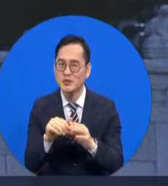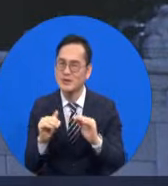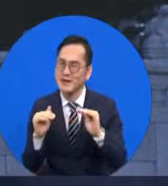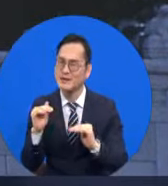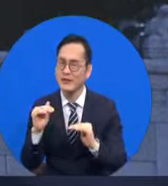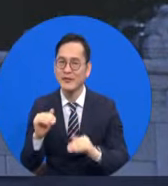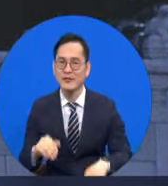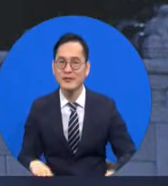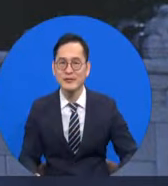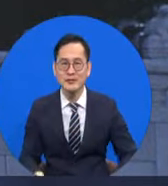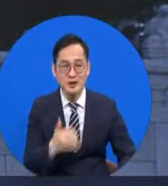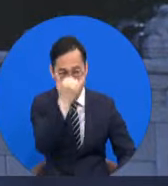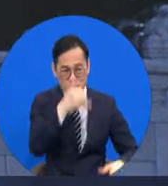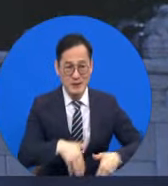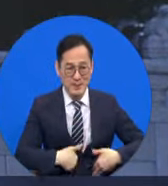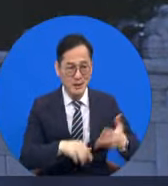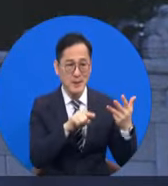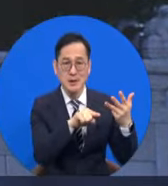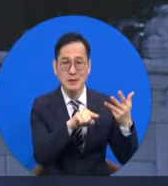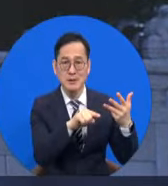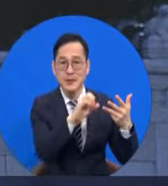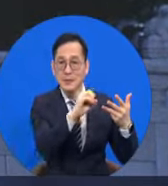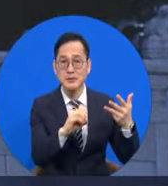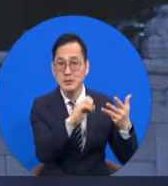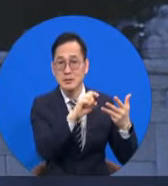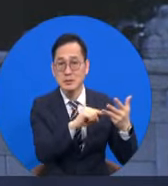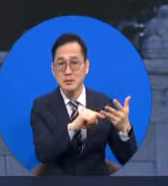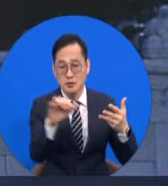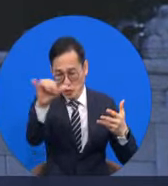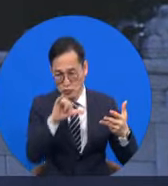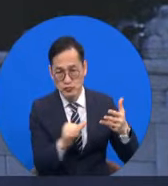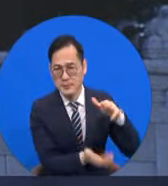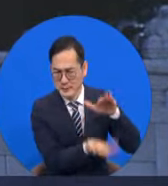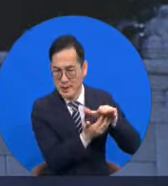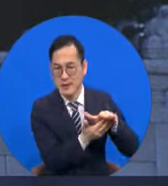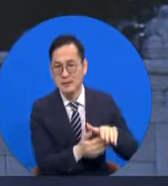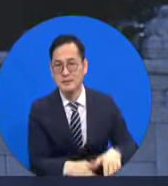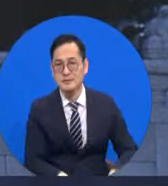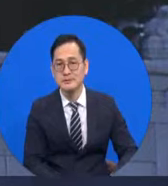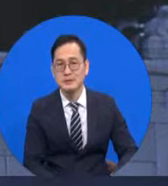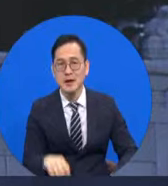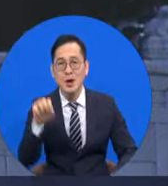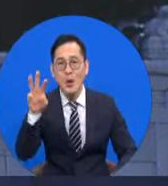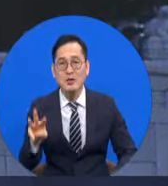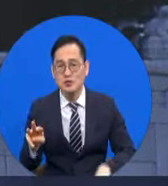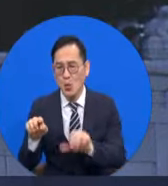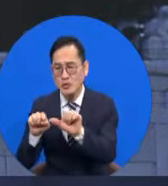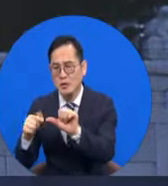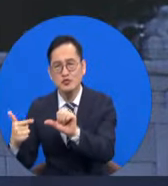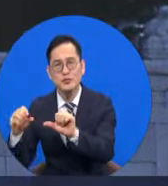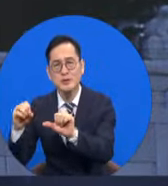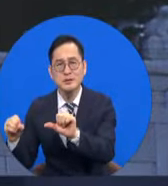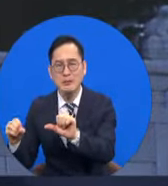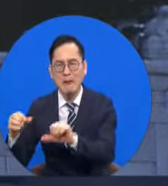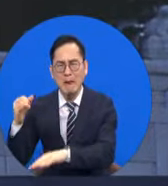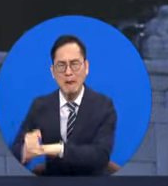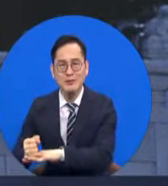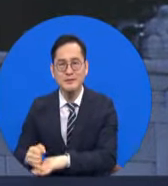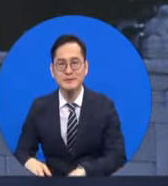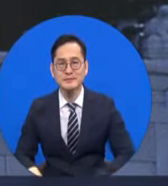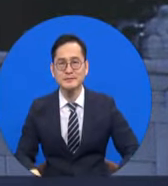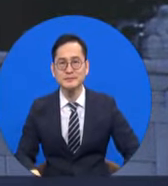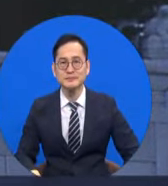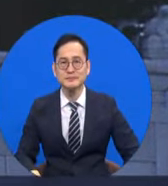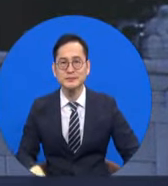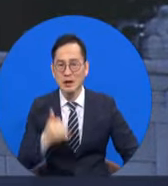경우가 8.0%로 전국에서 투표율이 지금 최고치를 기록하고 있거든요. 광주의 투표율이 5.6%로 최저고